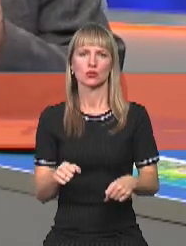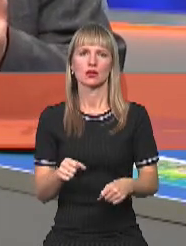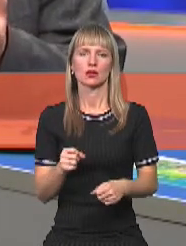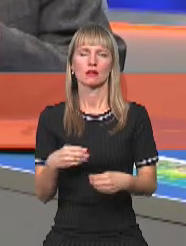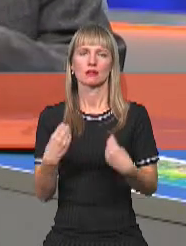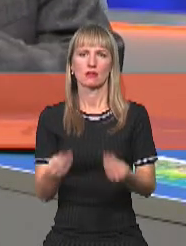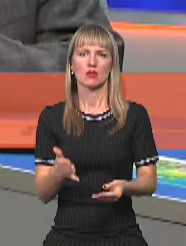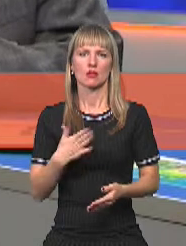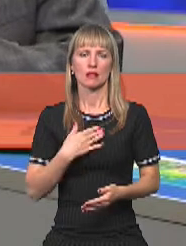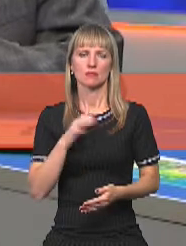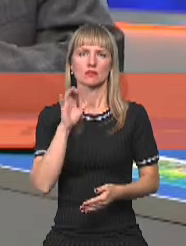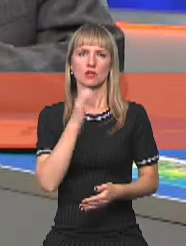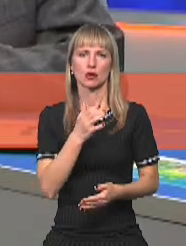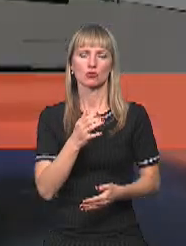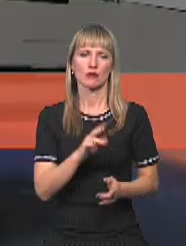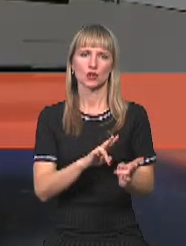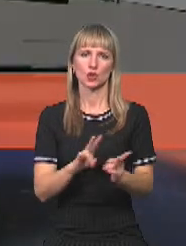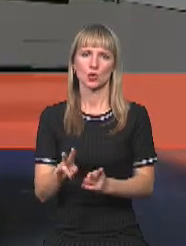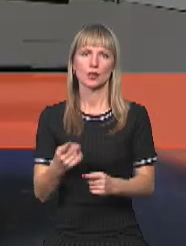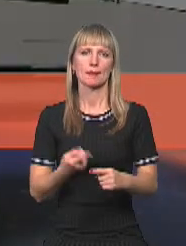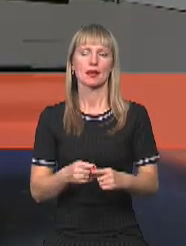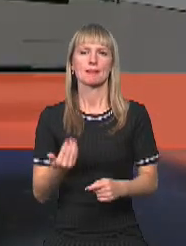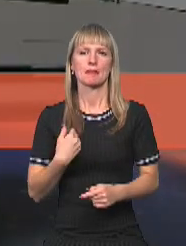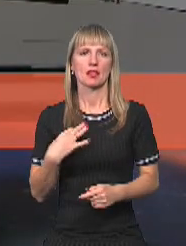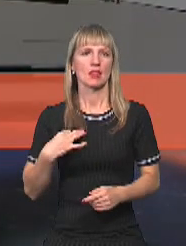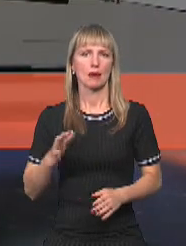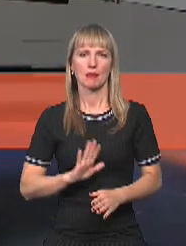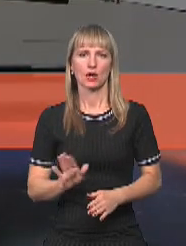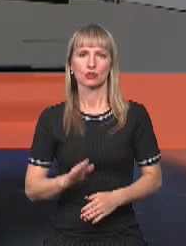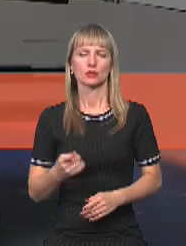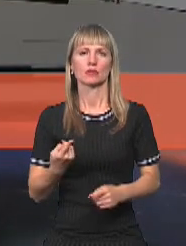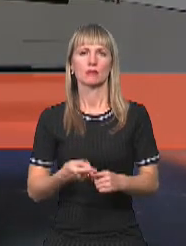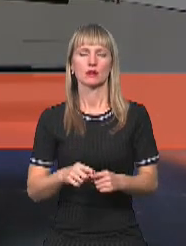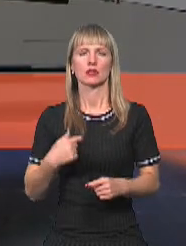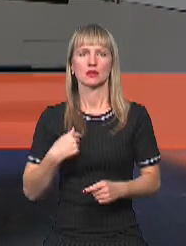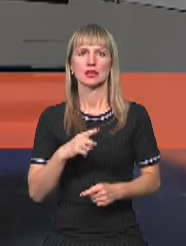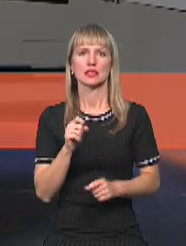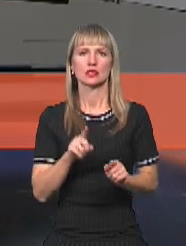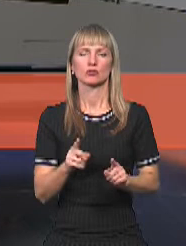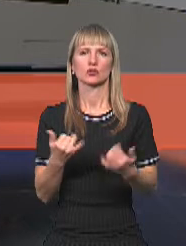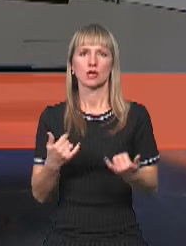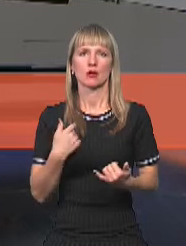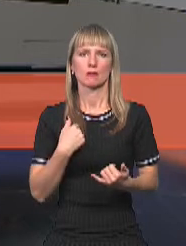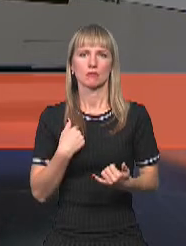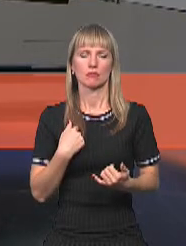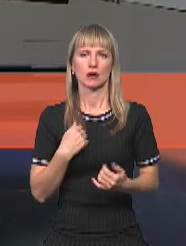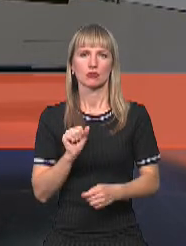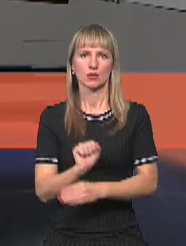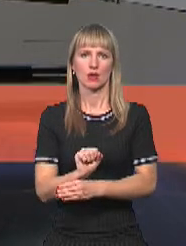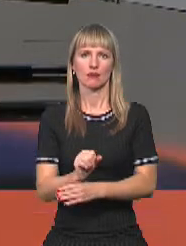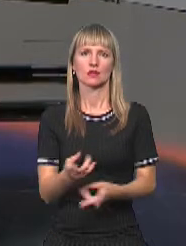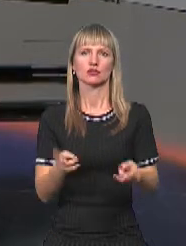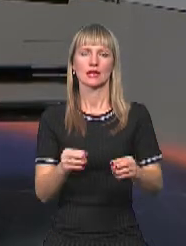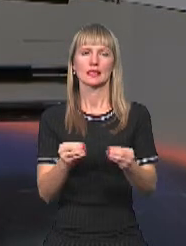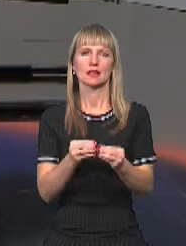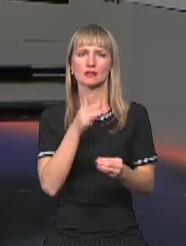завдати нам суттєвої непоправної шкоди. Тому, і мені не байдуже, тому я за те, щоб ми зараз вже схаменулися, залишається 10 років,